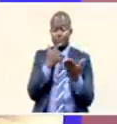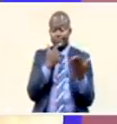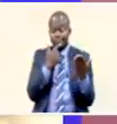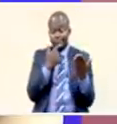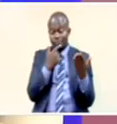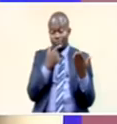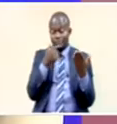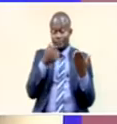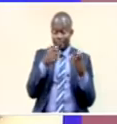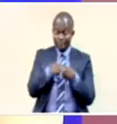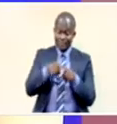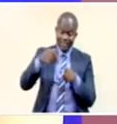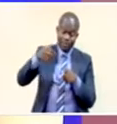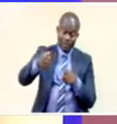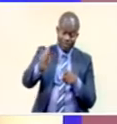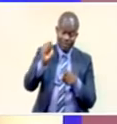ibyo nabyo